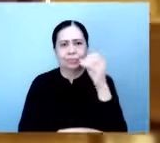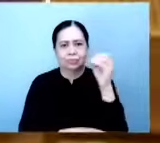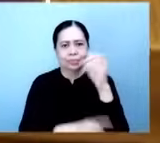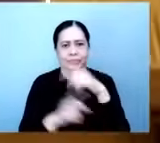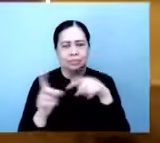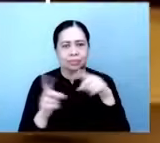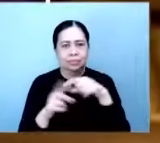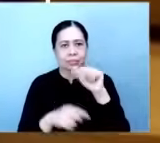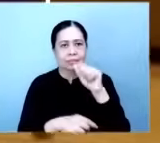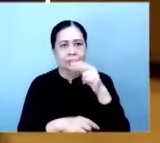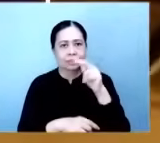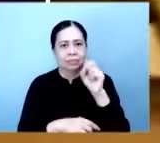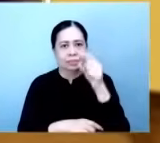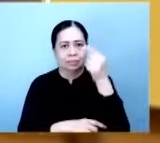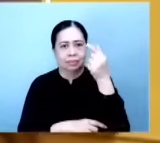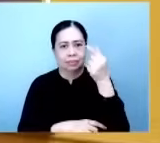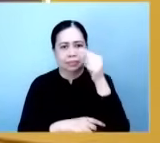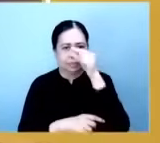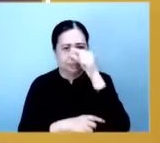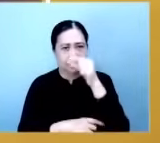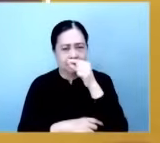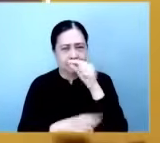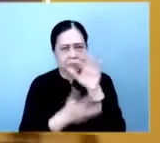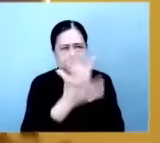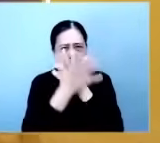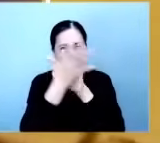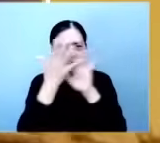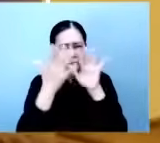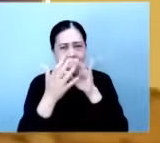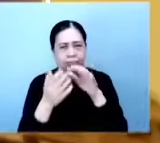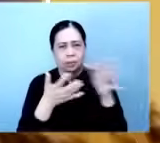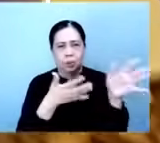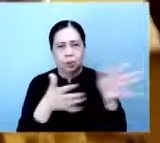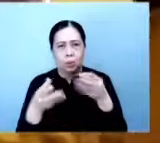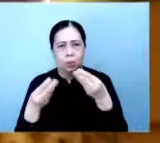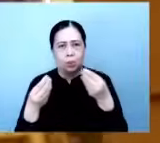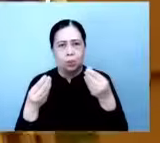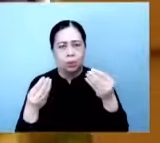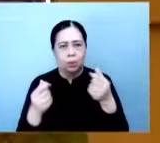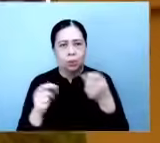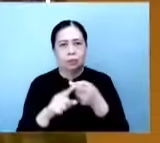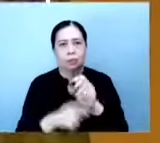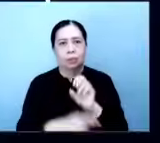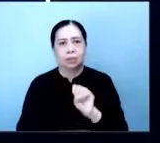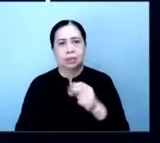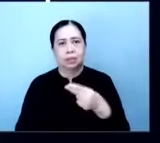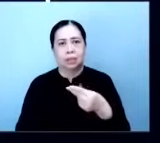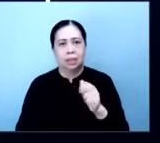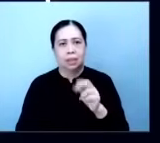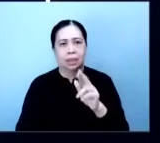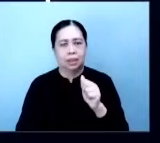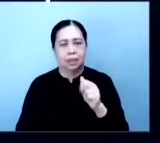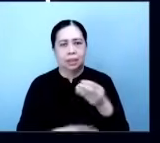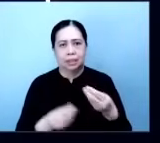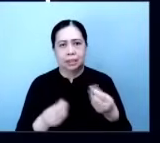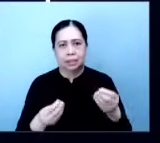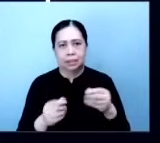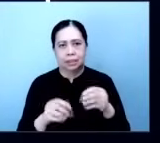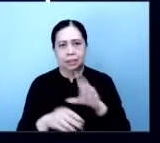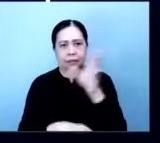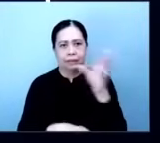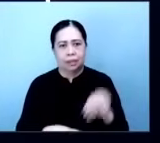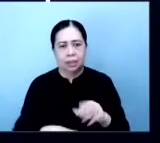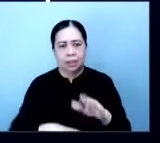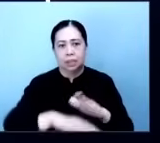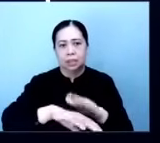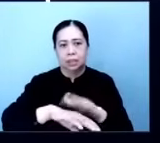Greece. Dahil yan sa makapal na alikabok, bunsod ng sandstorm na galing pa sa Sahara Desert sa Africa. Inabisuhan ang mga residente, lalo